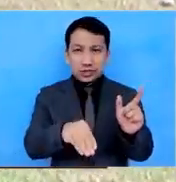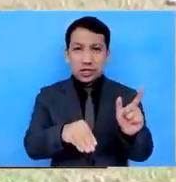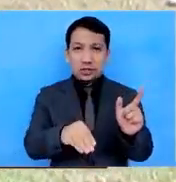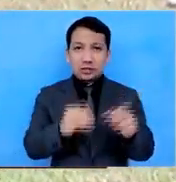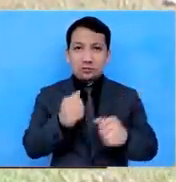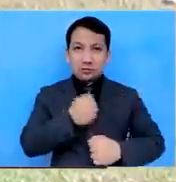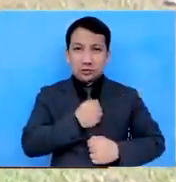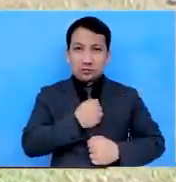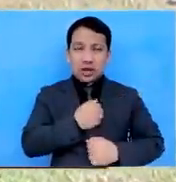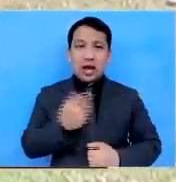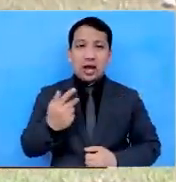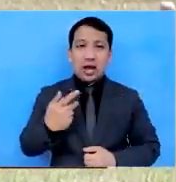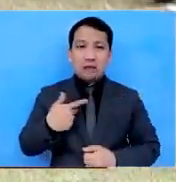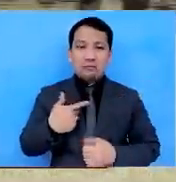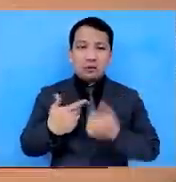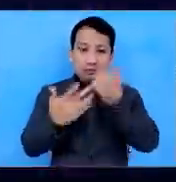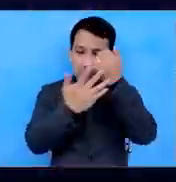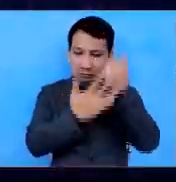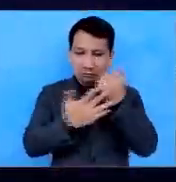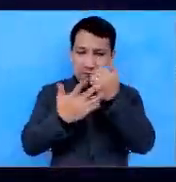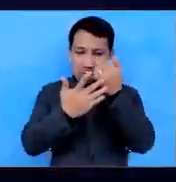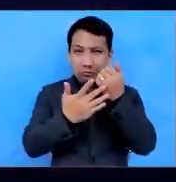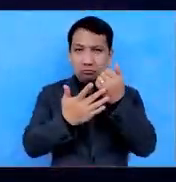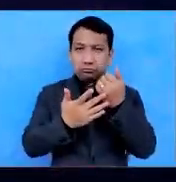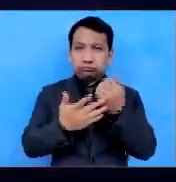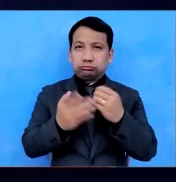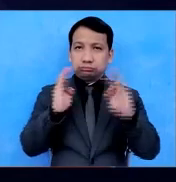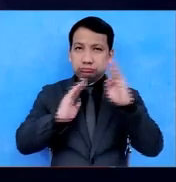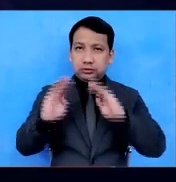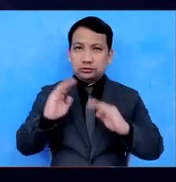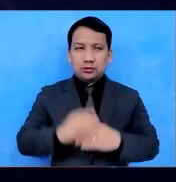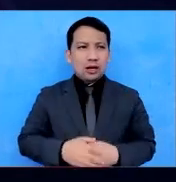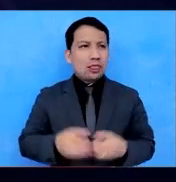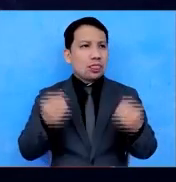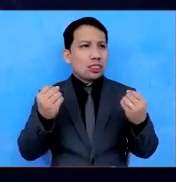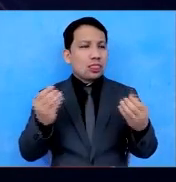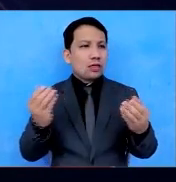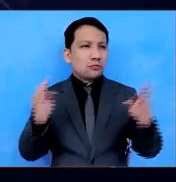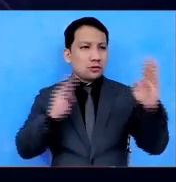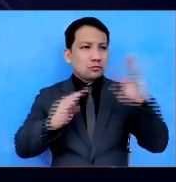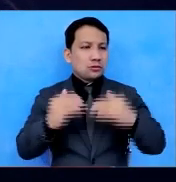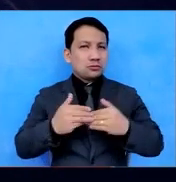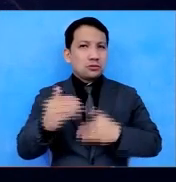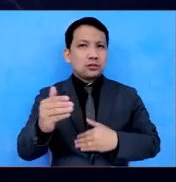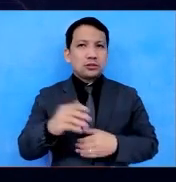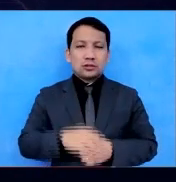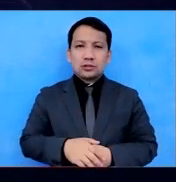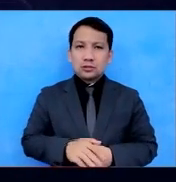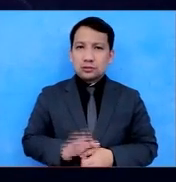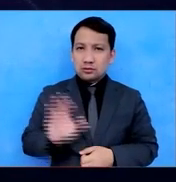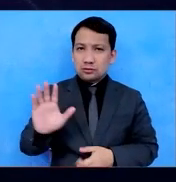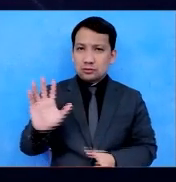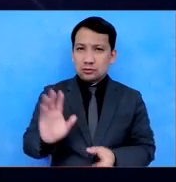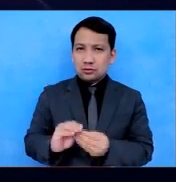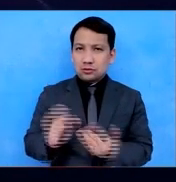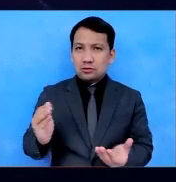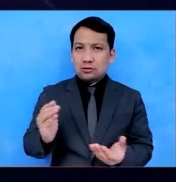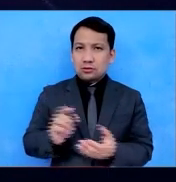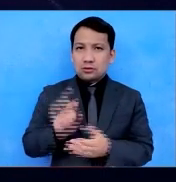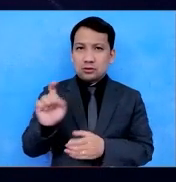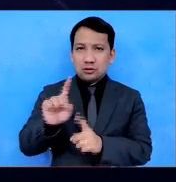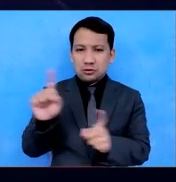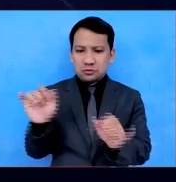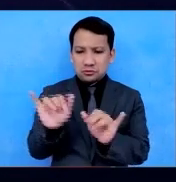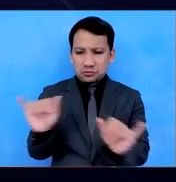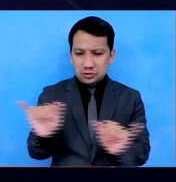ang nagkaka-post-traumatic disorder. I have seen a lot of post-traumatic stress disorder. Very common